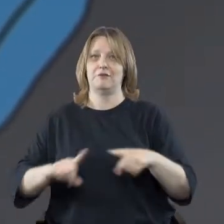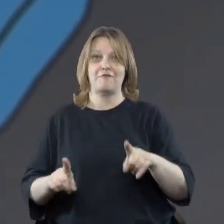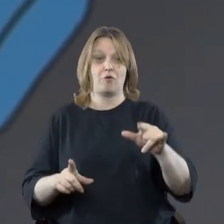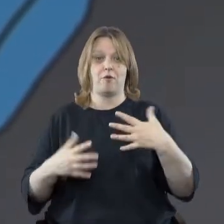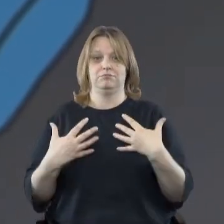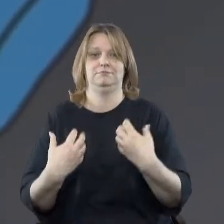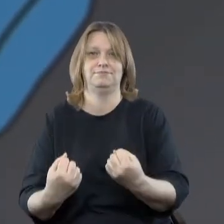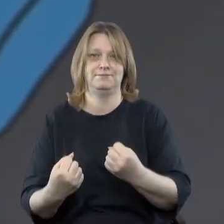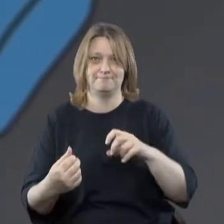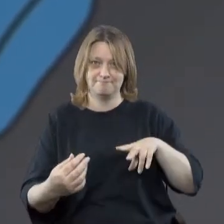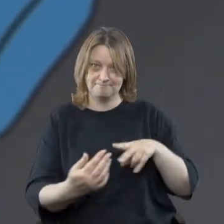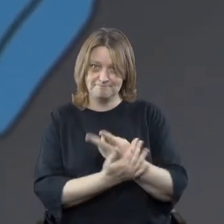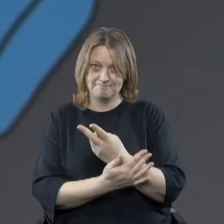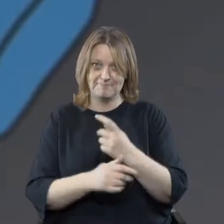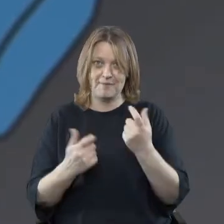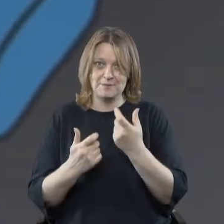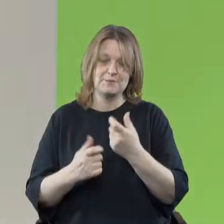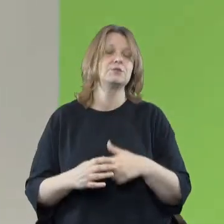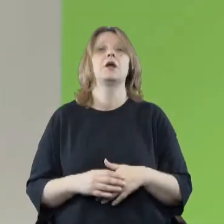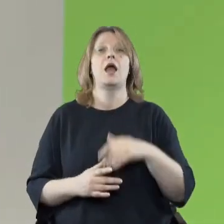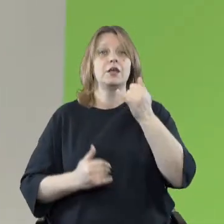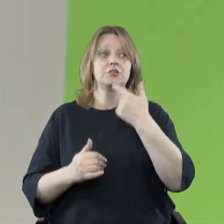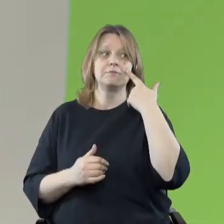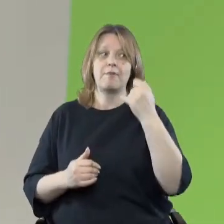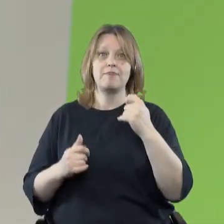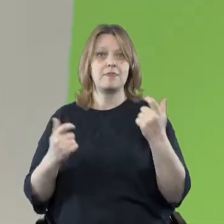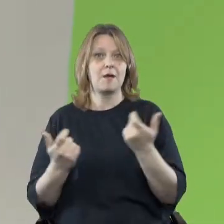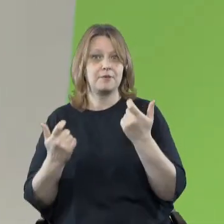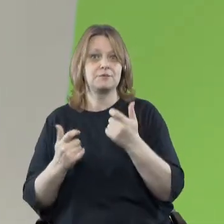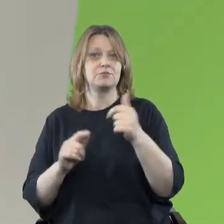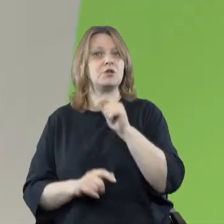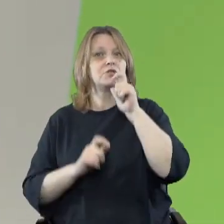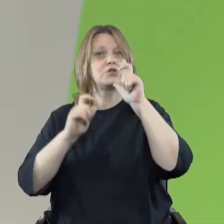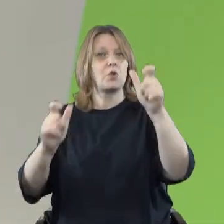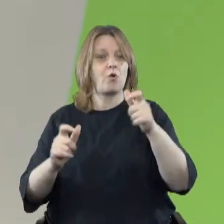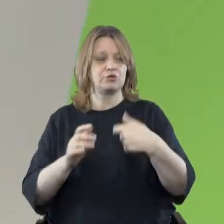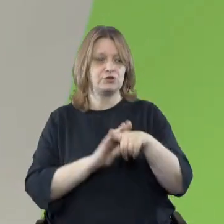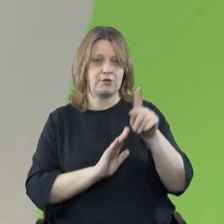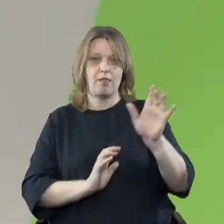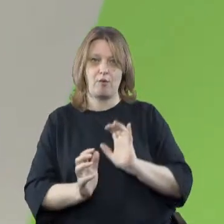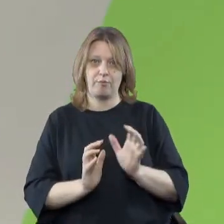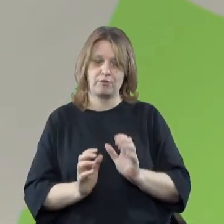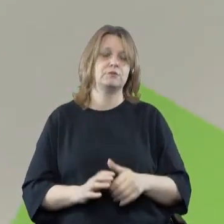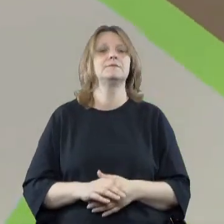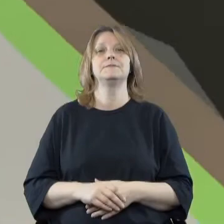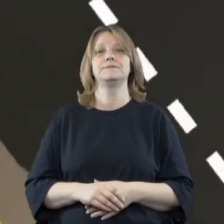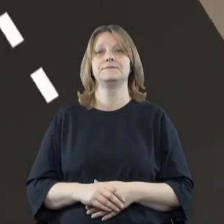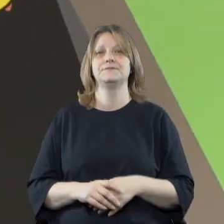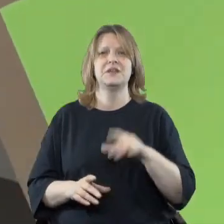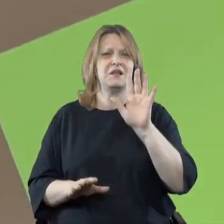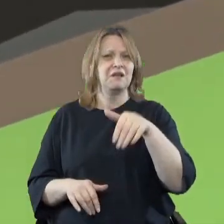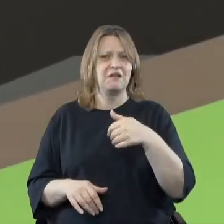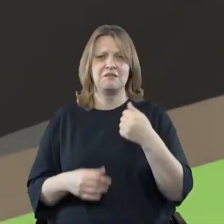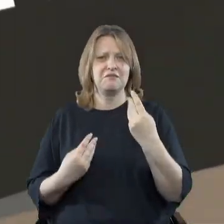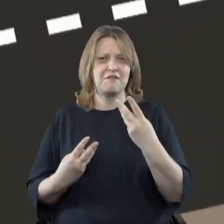gwałtownie zahamować. Jeżeli zauważysz jakieś niebezpieczeństwo, zgłoś je opiekunowi. Nieważne, czy jeszcze